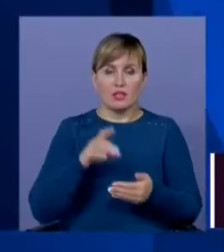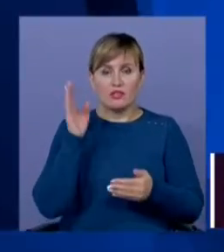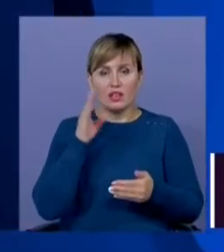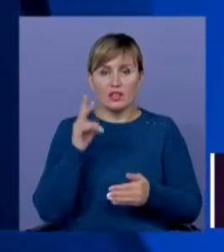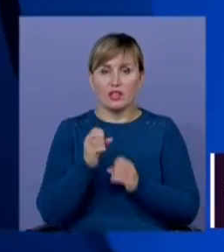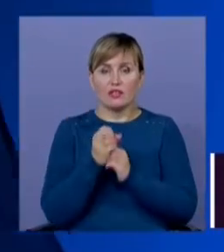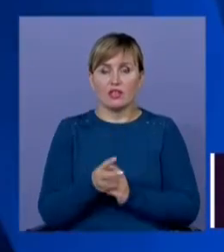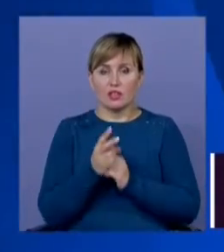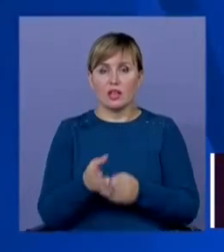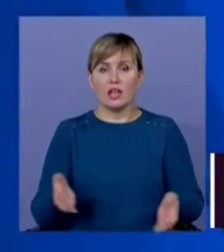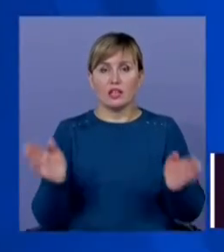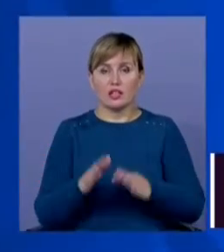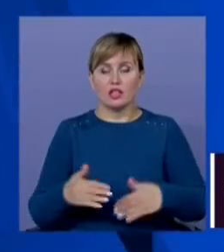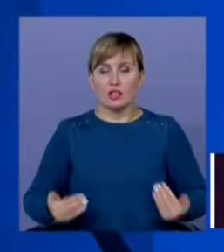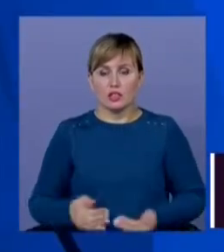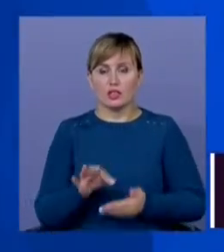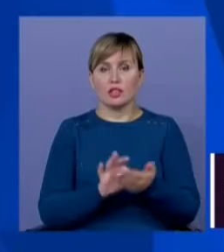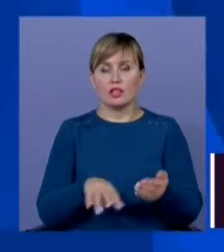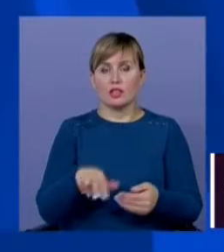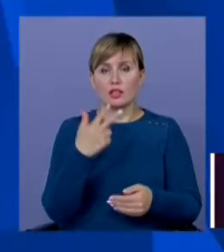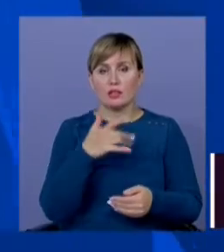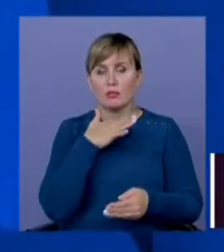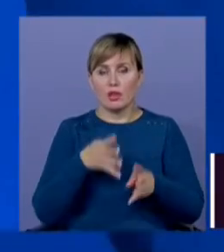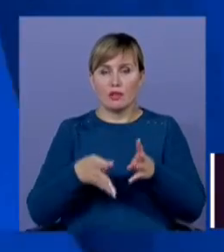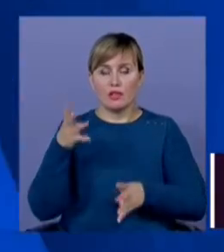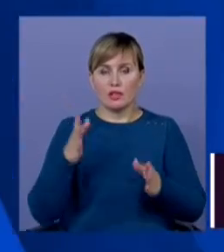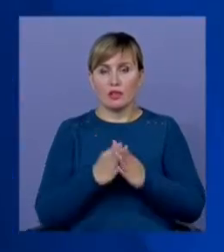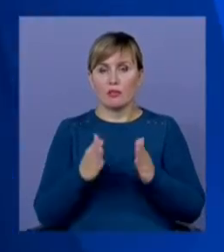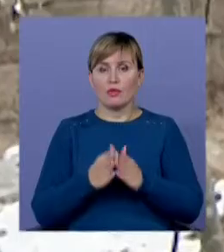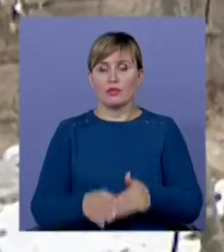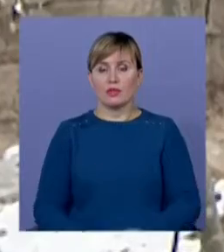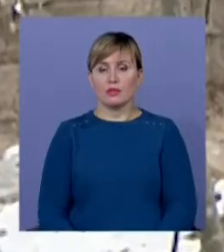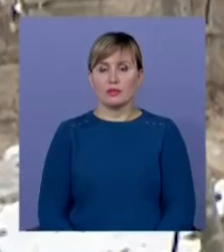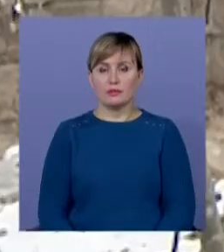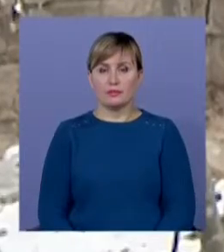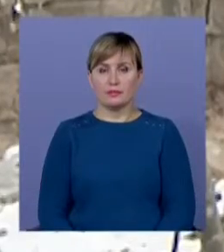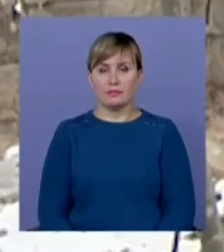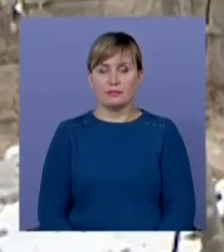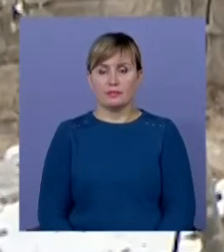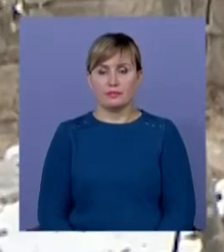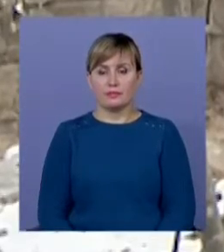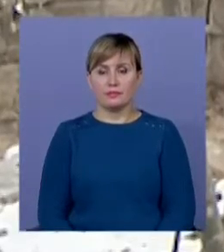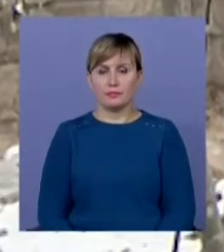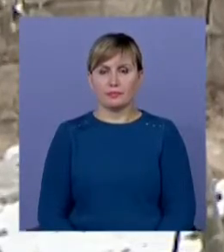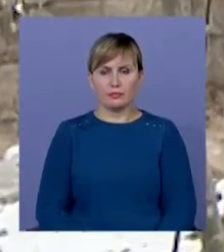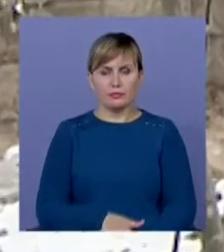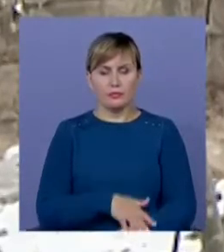на 12 часов остались жильцы сразу 33 многоквартирных домов. И долго устраняли